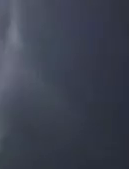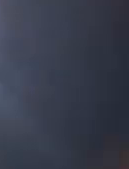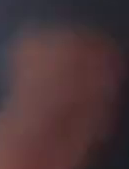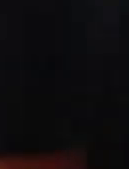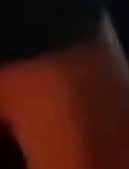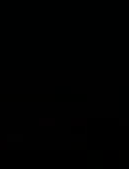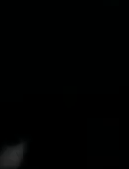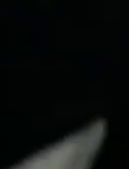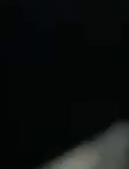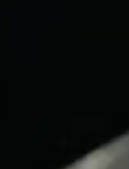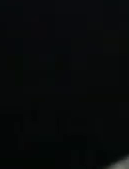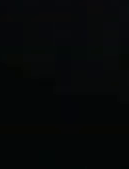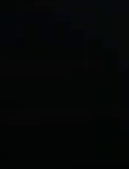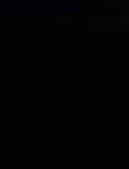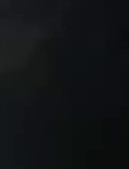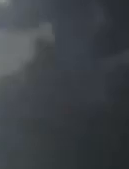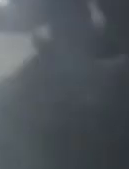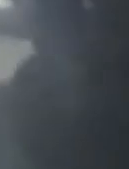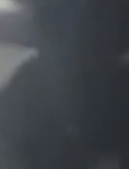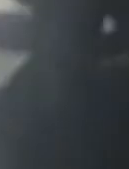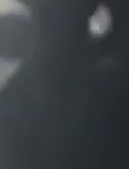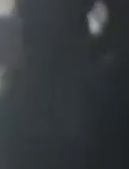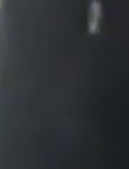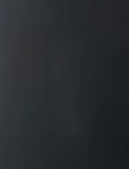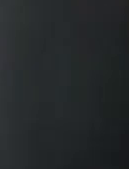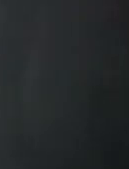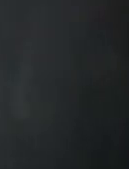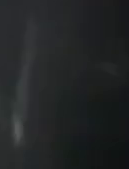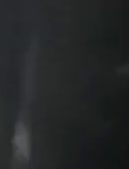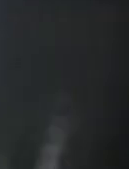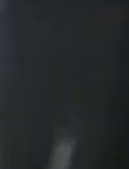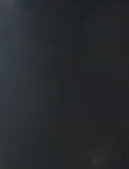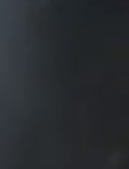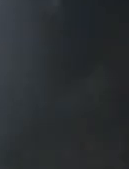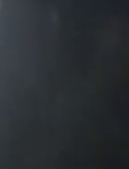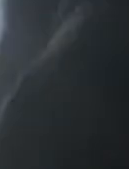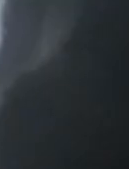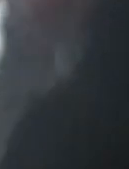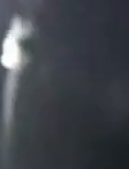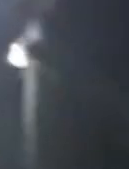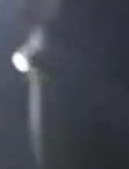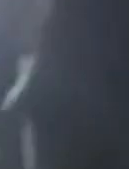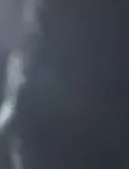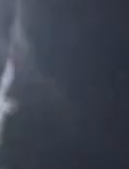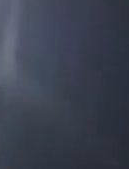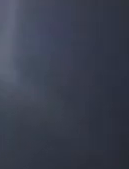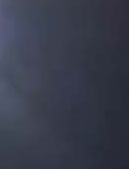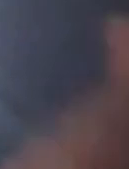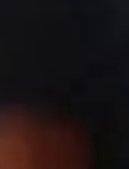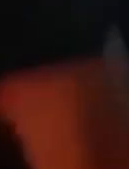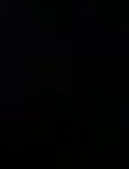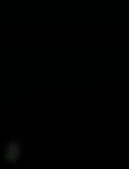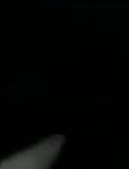nomor kendaraan terdaftar atas nama Rachel Fenya. Namun polisi menemukan perbedaan warna kendaraan. Sesuai plat nomor tertera